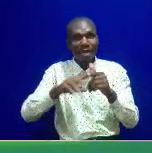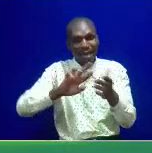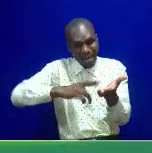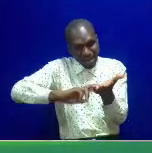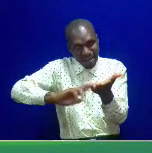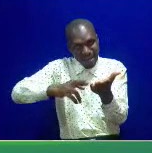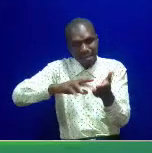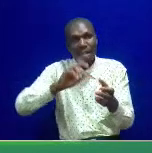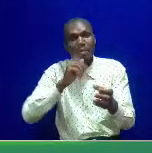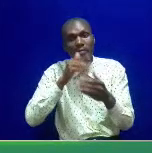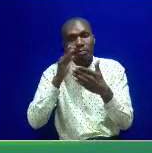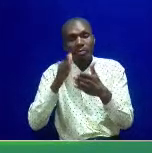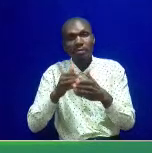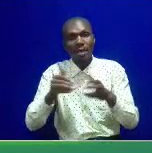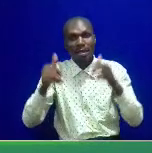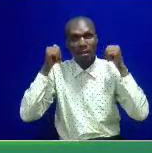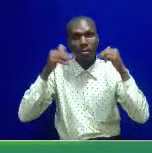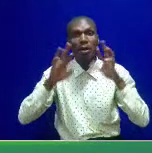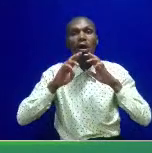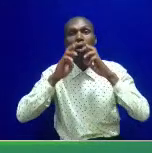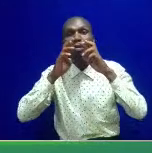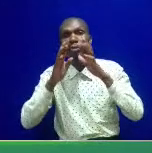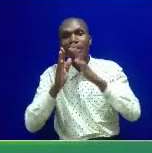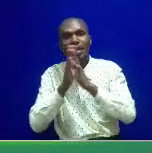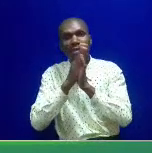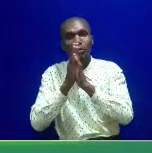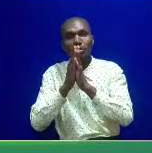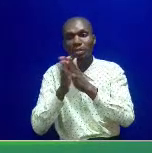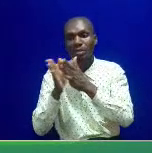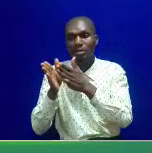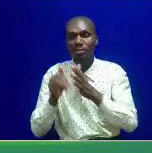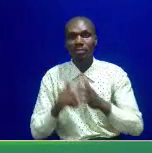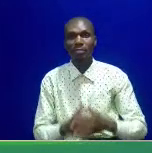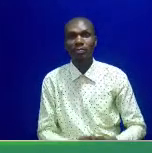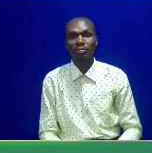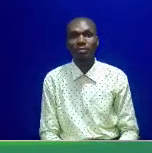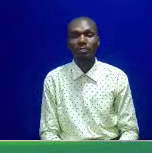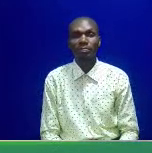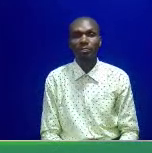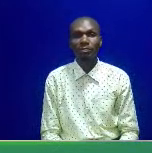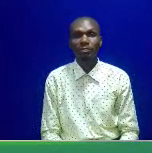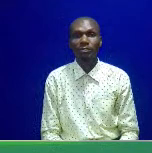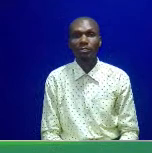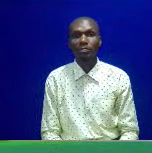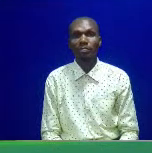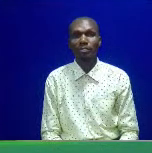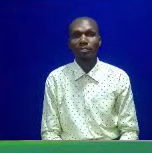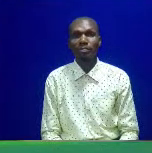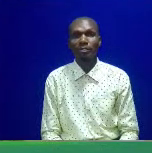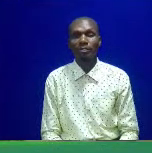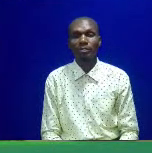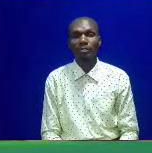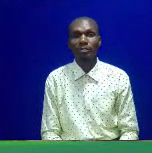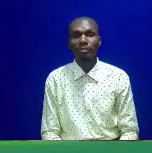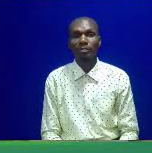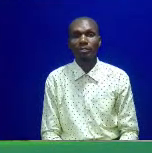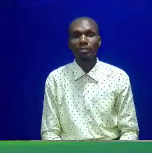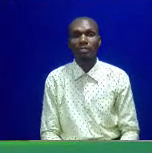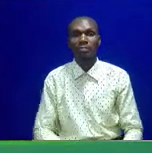Ilikia Omulikito Kurose County Ya Nyamira Jobu Maangi Nigatu Aligenrobochi Rua Sinchira Yobo Ikiranu